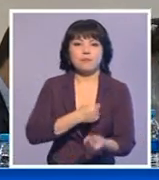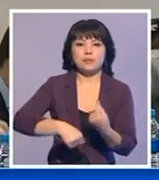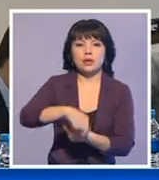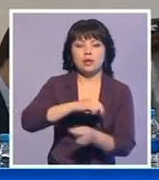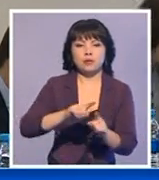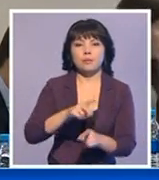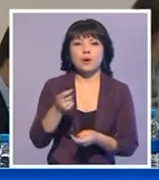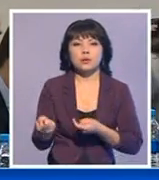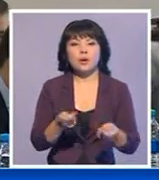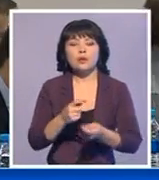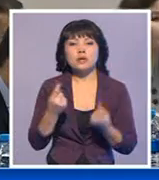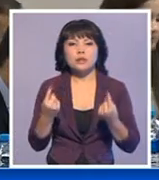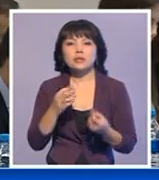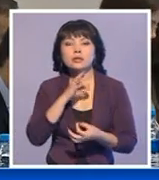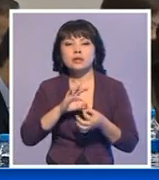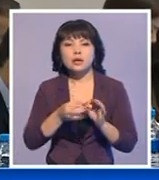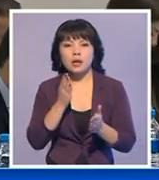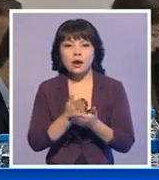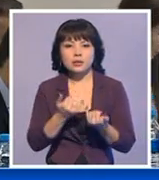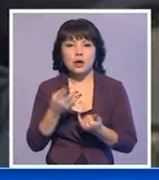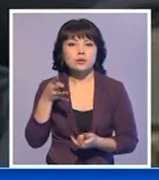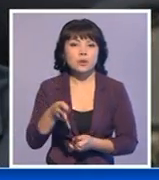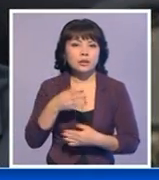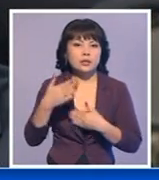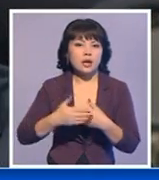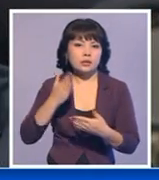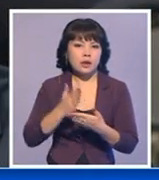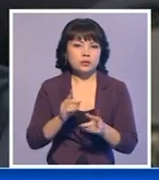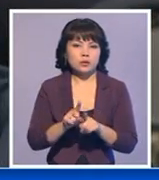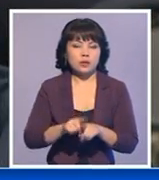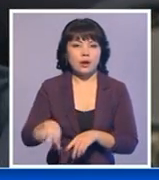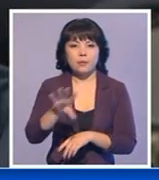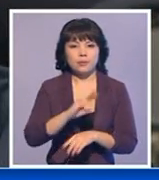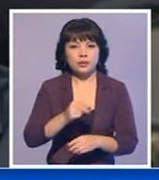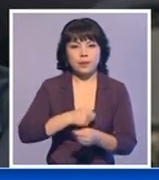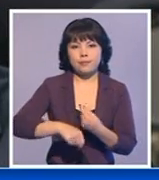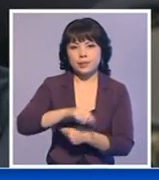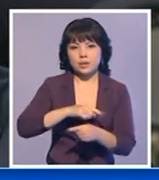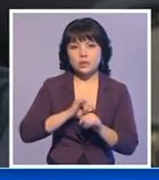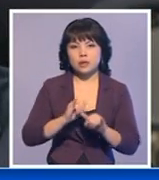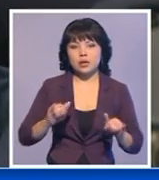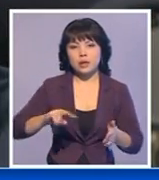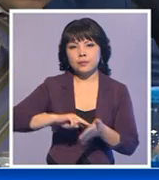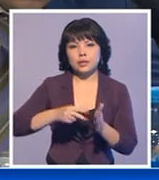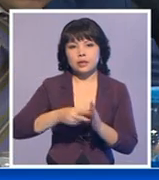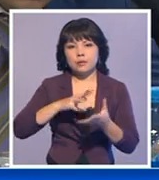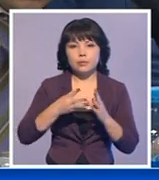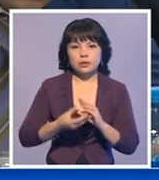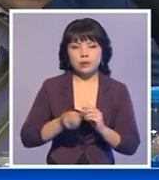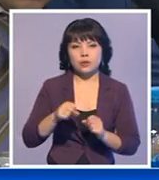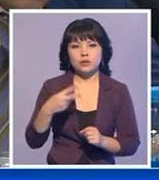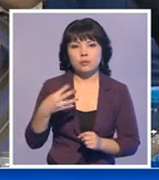әлем бойынша 4000-нан астам инкубатор бизнес құрылымдарына қызмет көрсетіп отыр. Ал бізде бизнес инкубация құрылымының саны